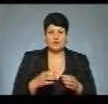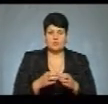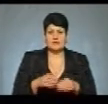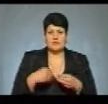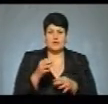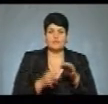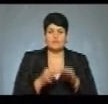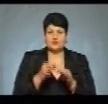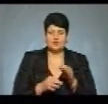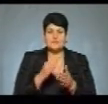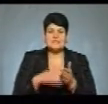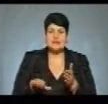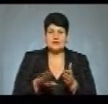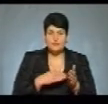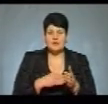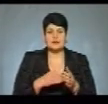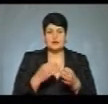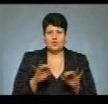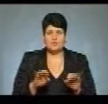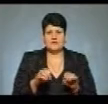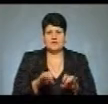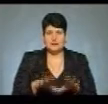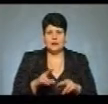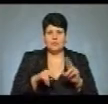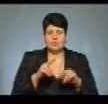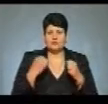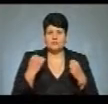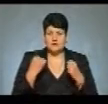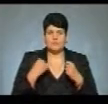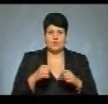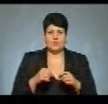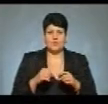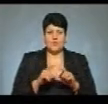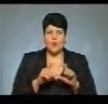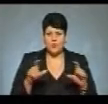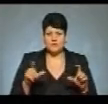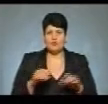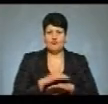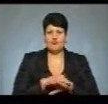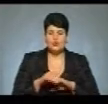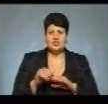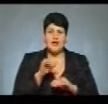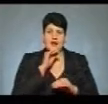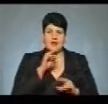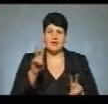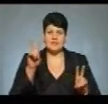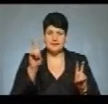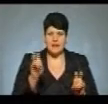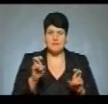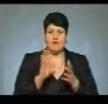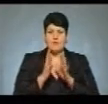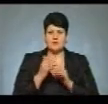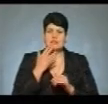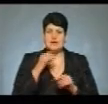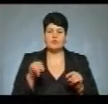позов до суду, щоб скасувати дозвільне рішення на побудову спортивного комплексу під назвою «Вулична академія» у парку Національного відродження у Тернополі.